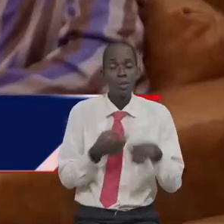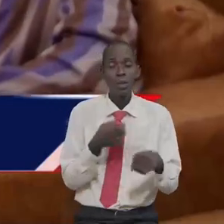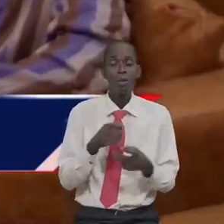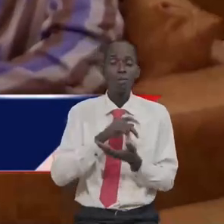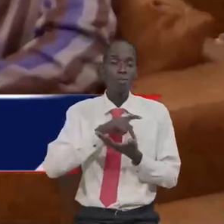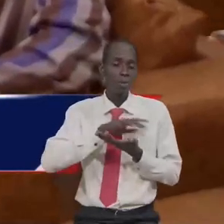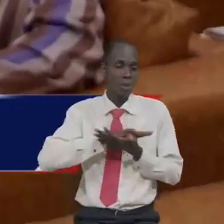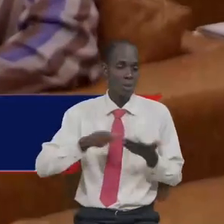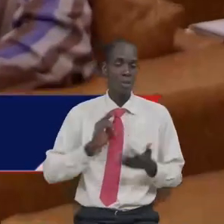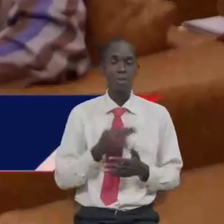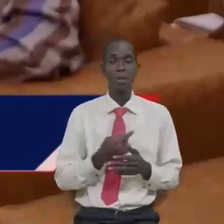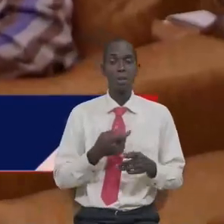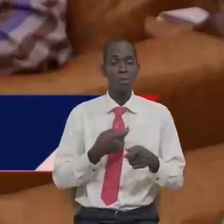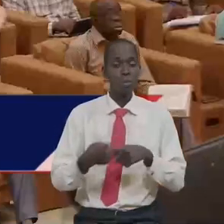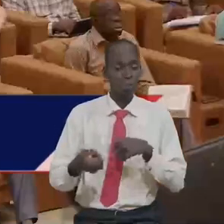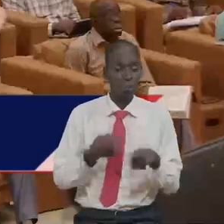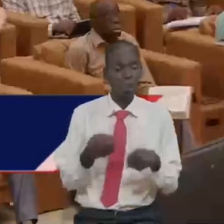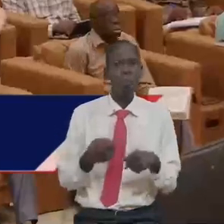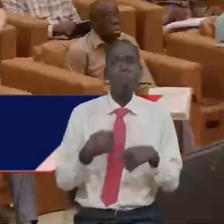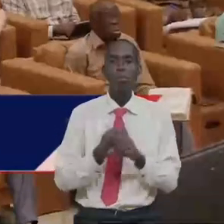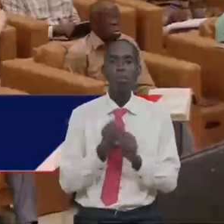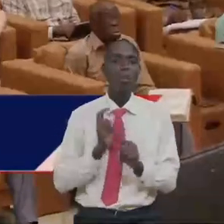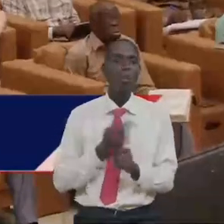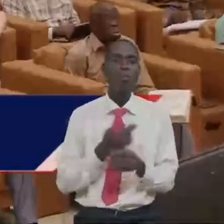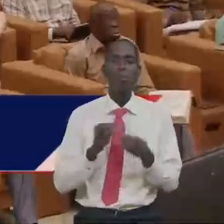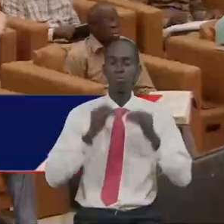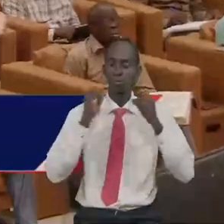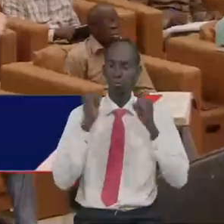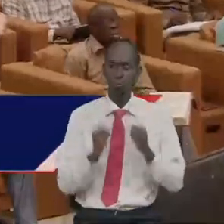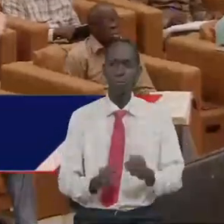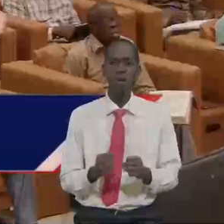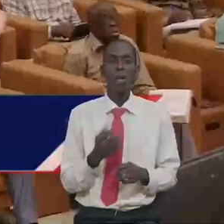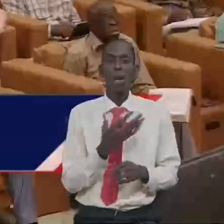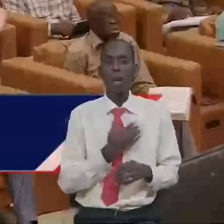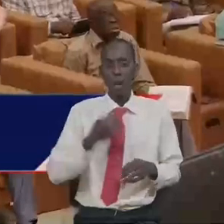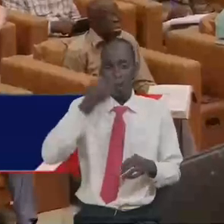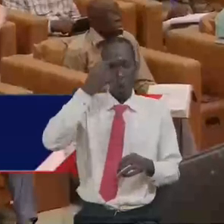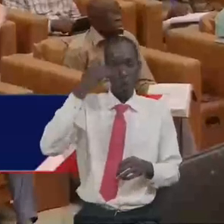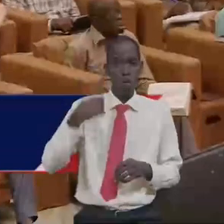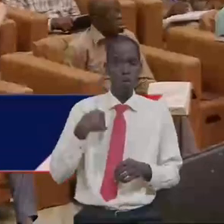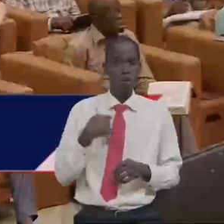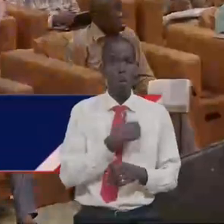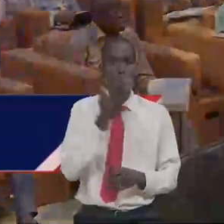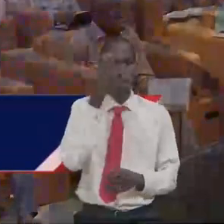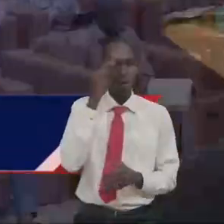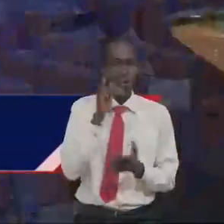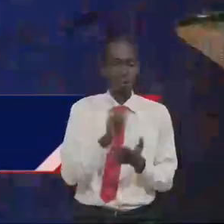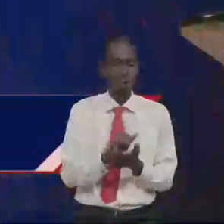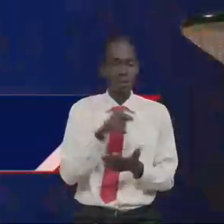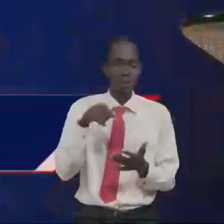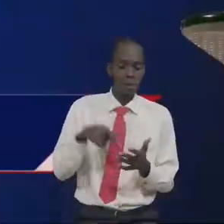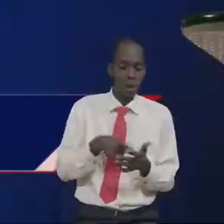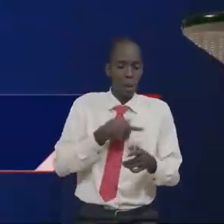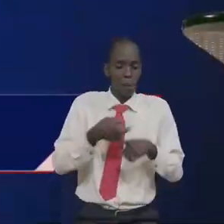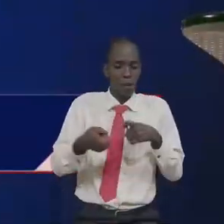nous purifie. La persécution nous raffine. Parce que nous savons que c'est pour notre raffinement.